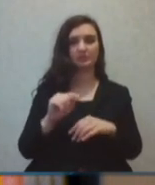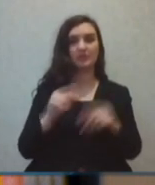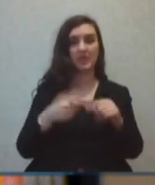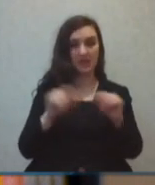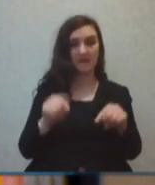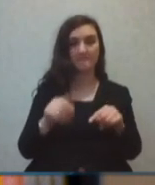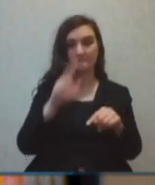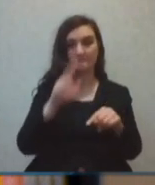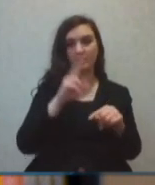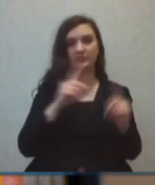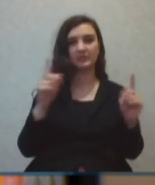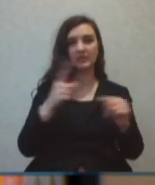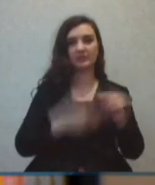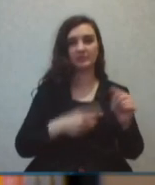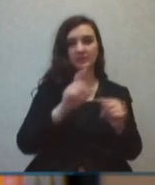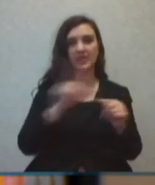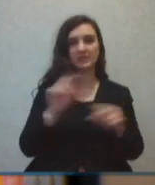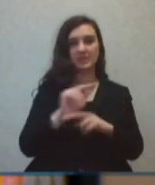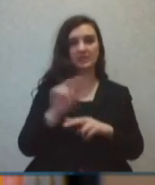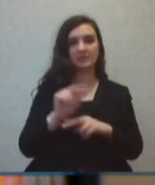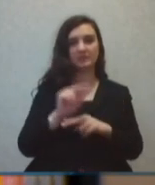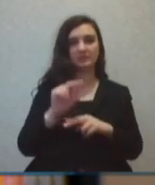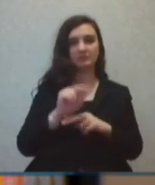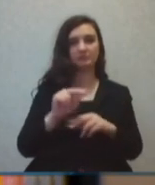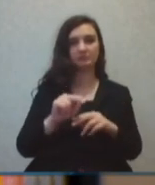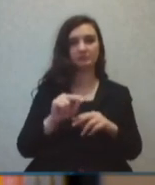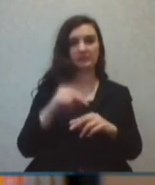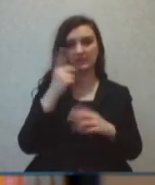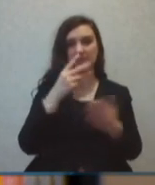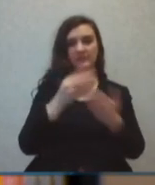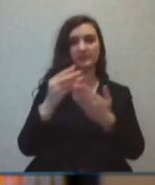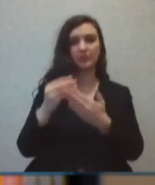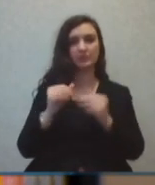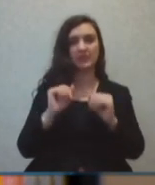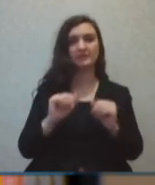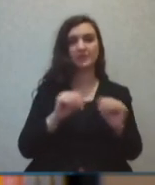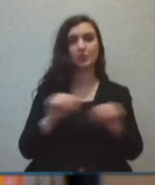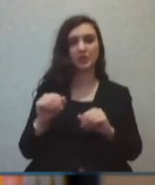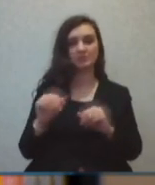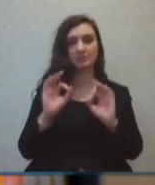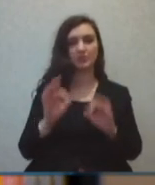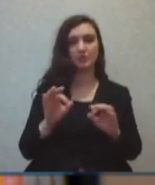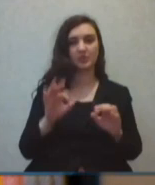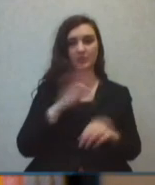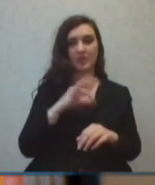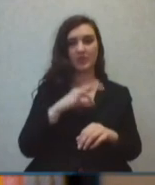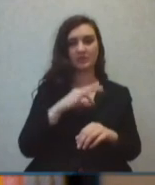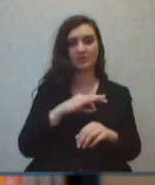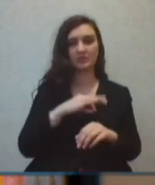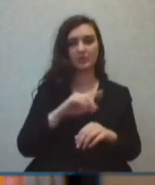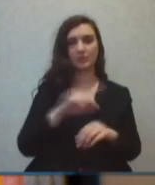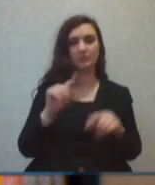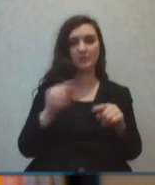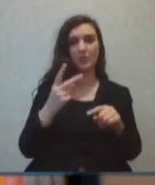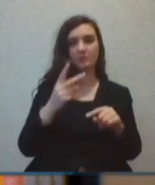ამ ორთვენახევარმა ხალხს ასწავლა ინდივიდუალური დაცვის საშუალებების სწორი გამოყენება, რომ